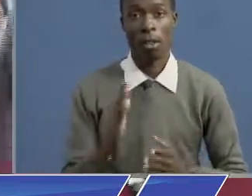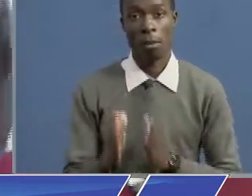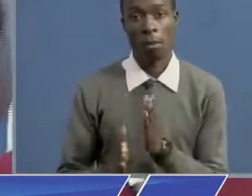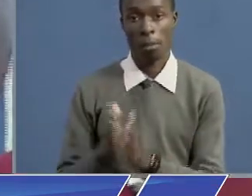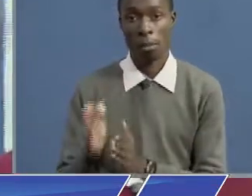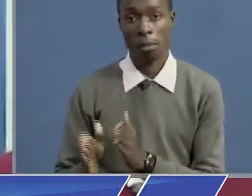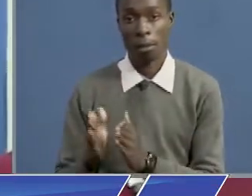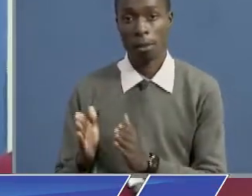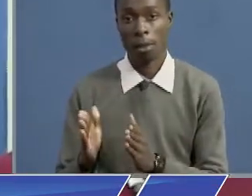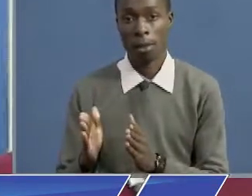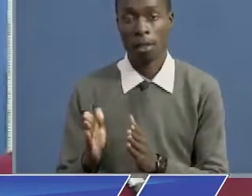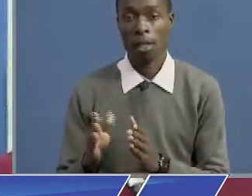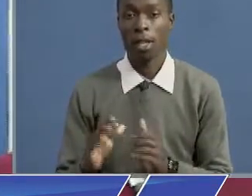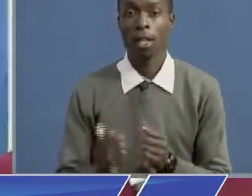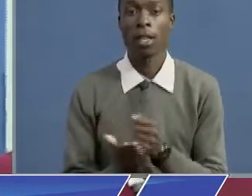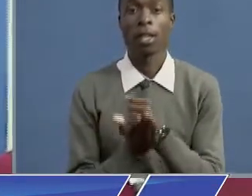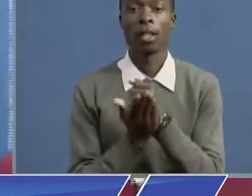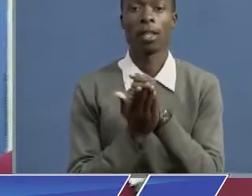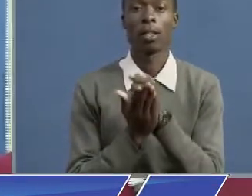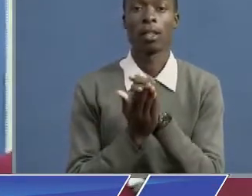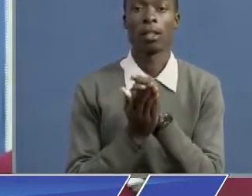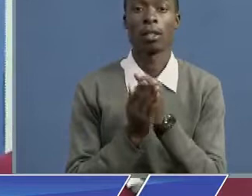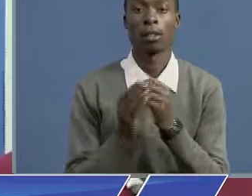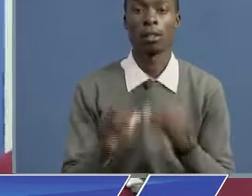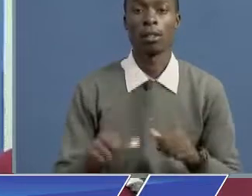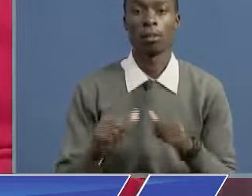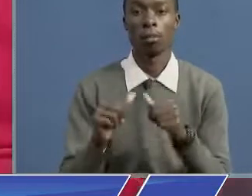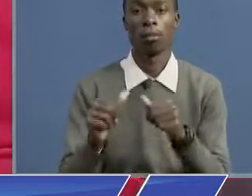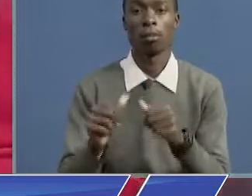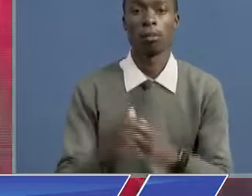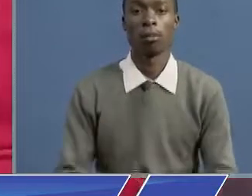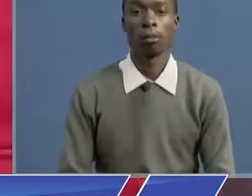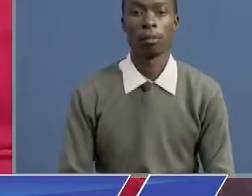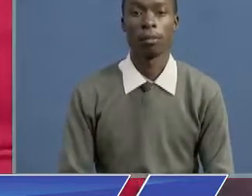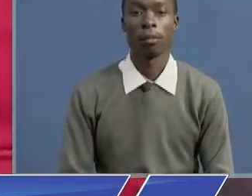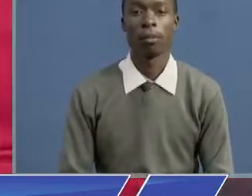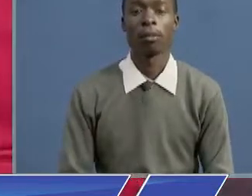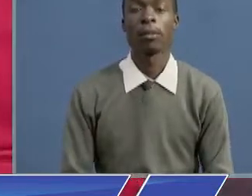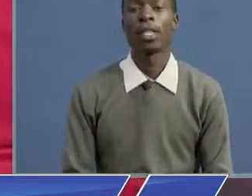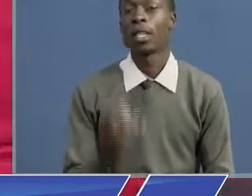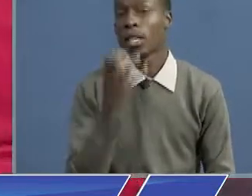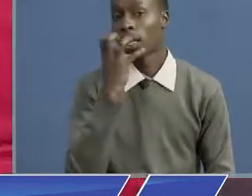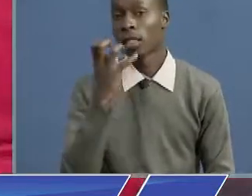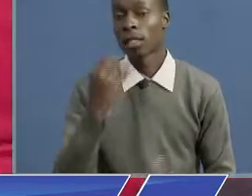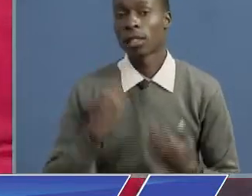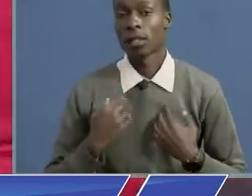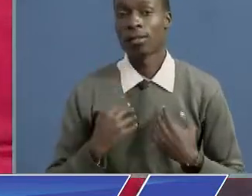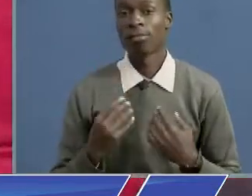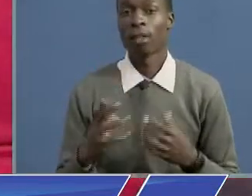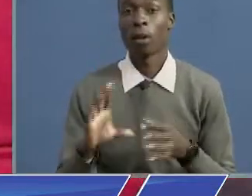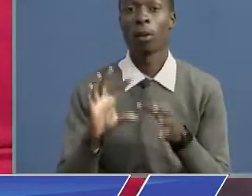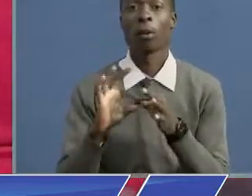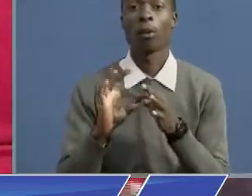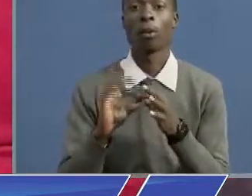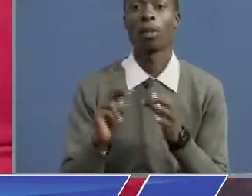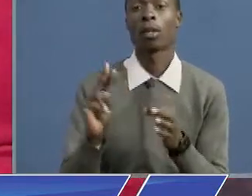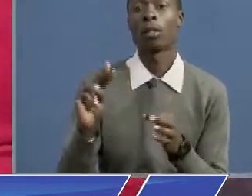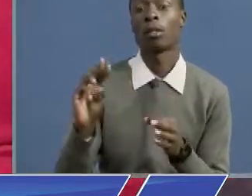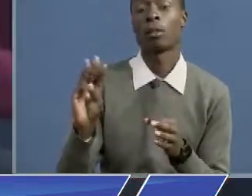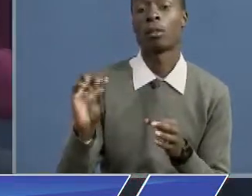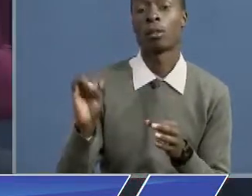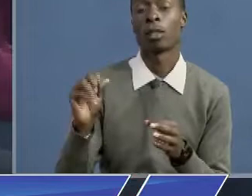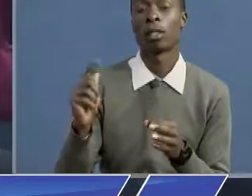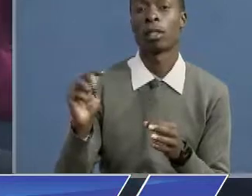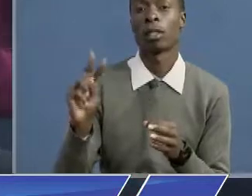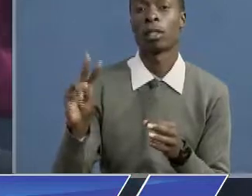ambao utatusaidia kupeleka mambo yetu mbele. Ruto was accompanied by Area Governor Ferdinand Waititu, Deputy